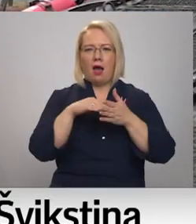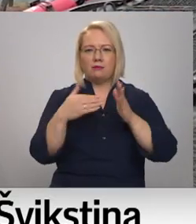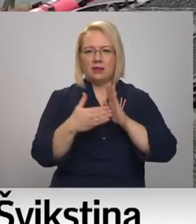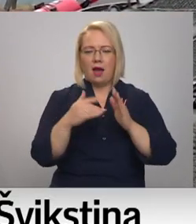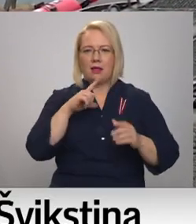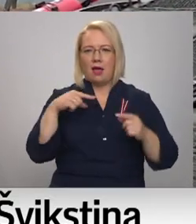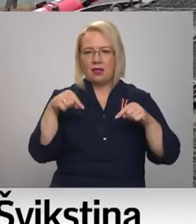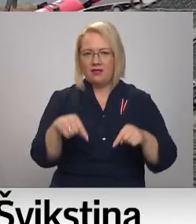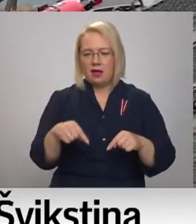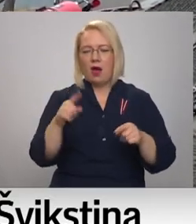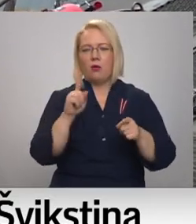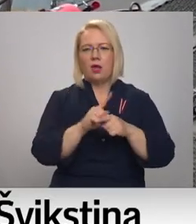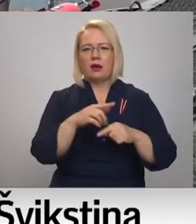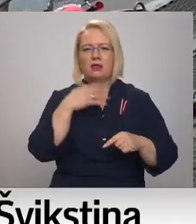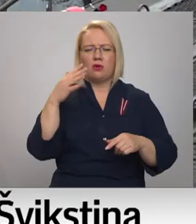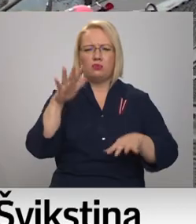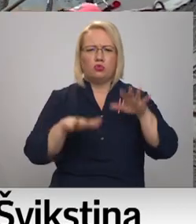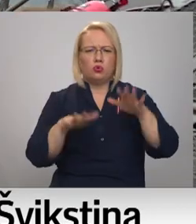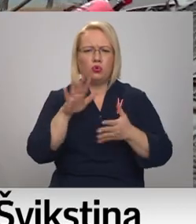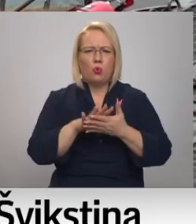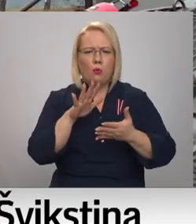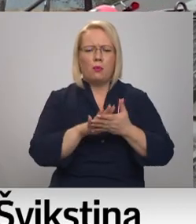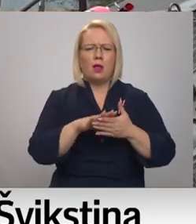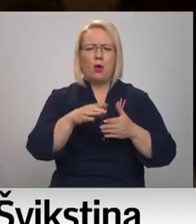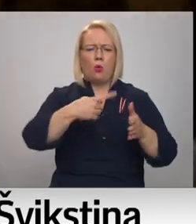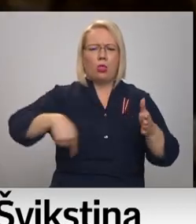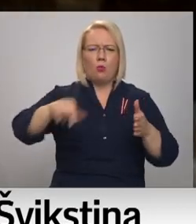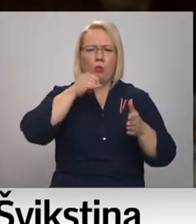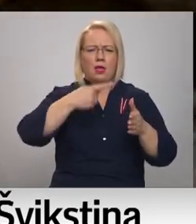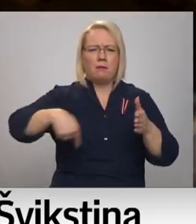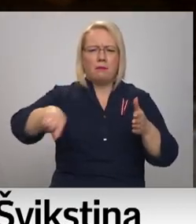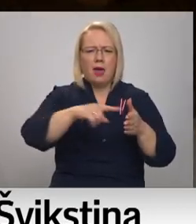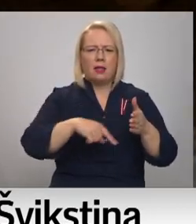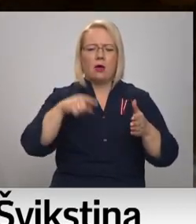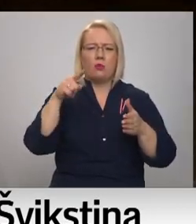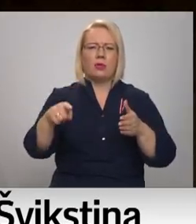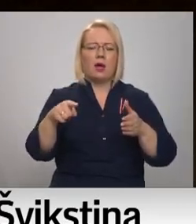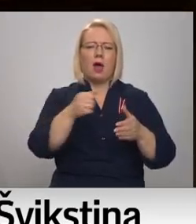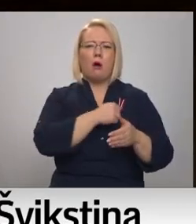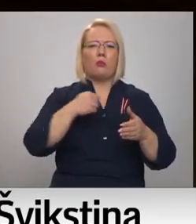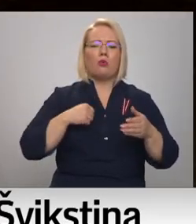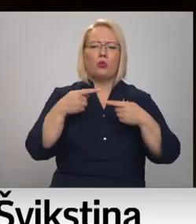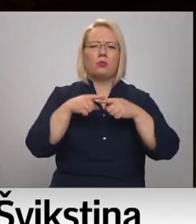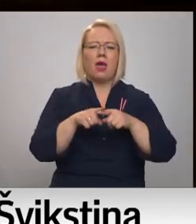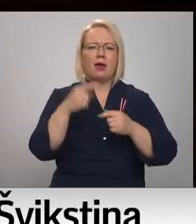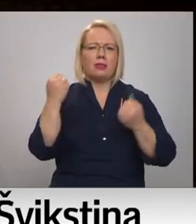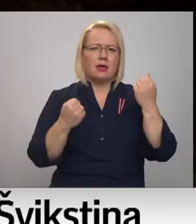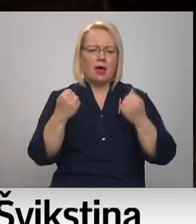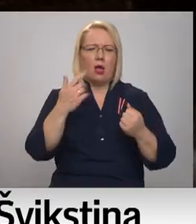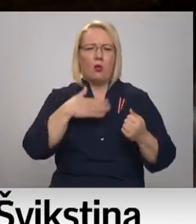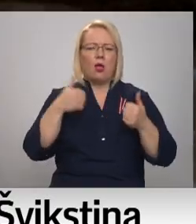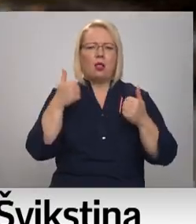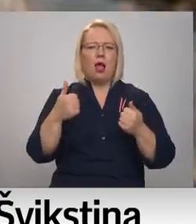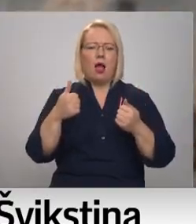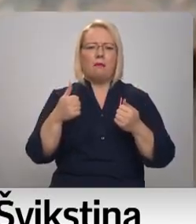ir ļoti daudz pēķis, dubļu un tā tālāk, tad šī kāpuķēža bruņu tehnikā ļoti labi brauc cauri